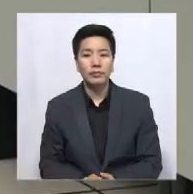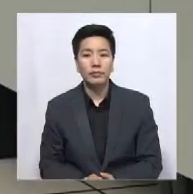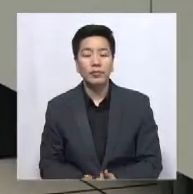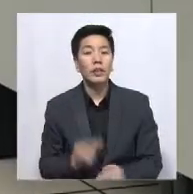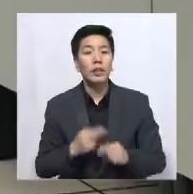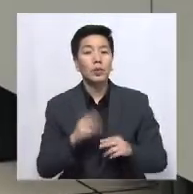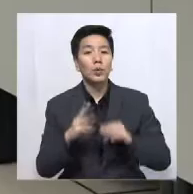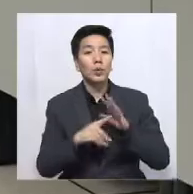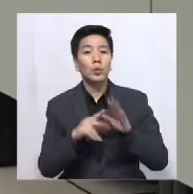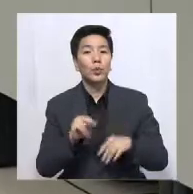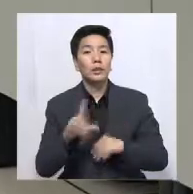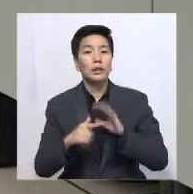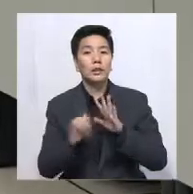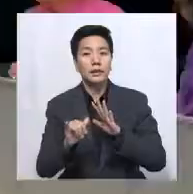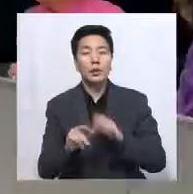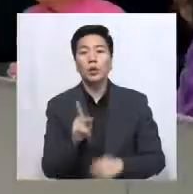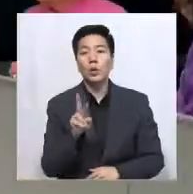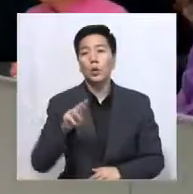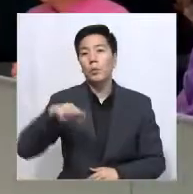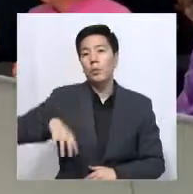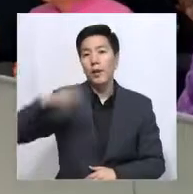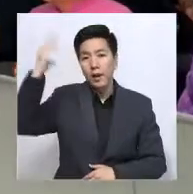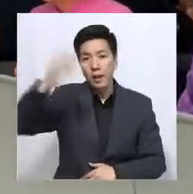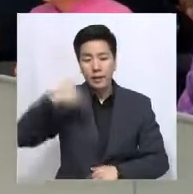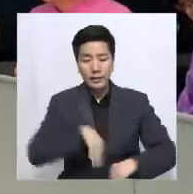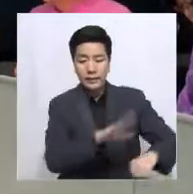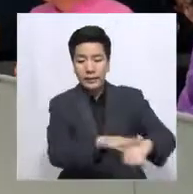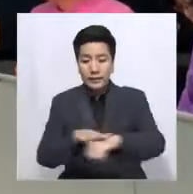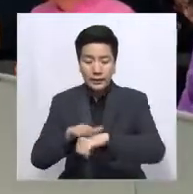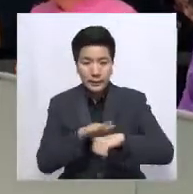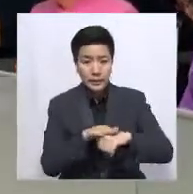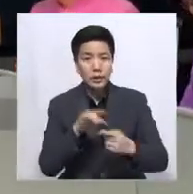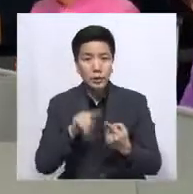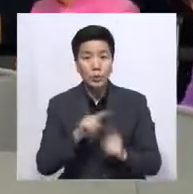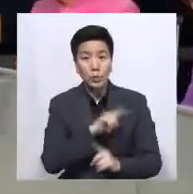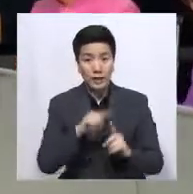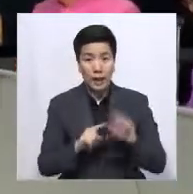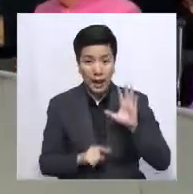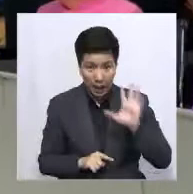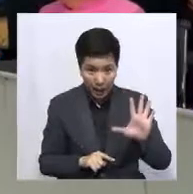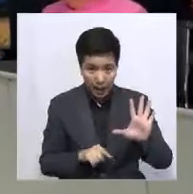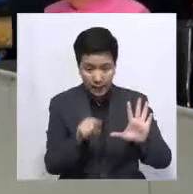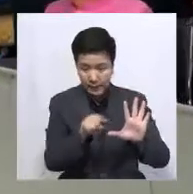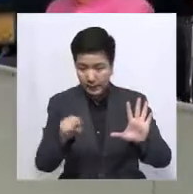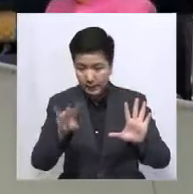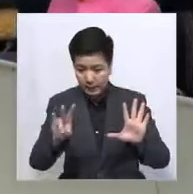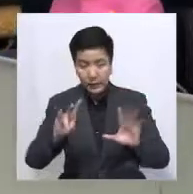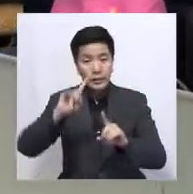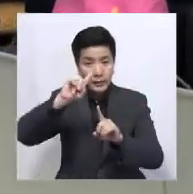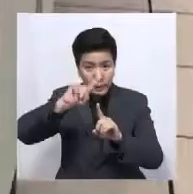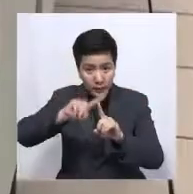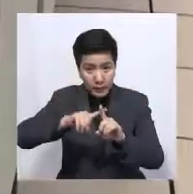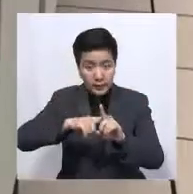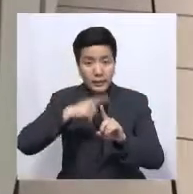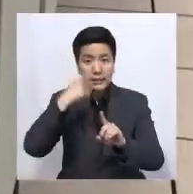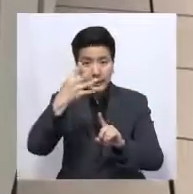ในวันชัยศักดิ์อุดมชัยอธิบดีกรมอุตุนิยมวิทยาได้แจ้งเตือนในช่วงวันที่5ถึง7เมษายนนี้นะครับที่บ